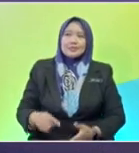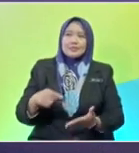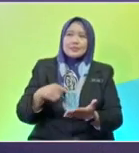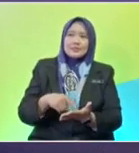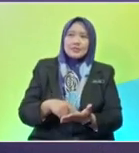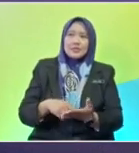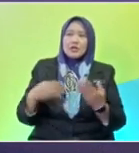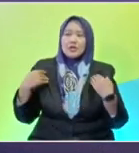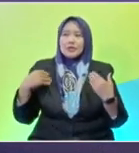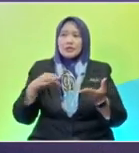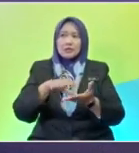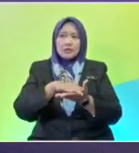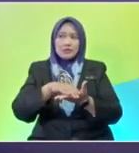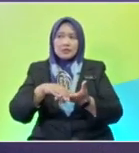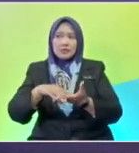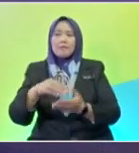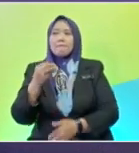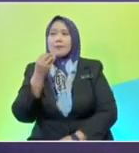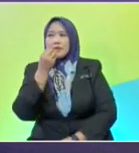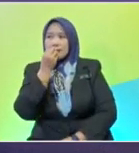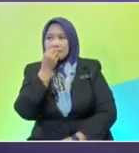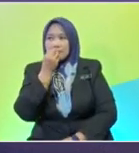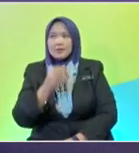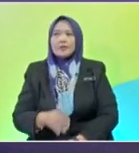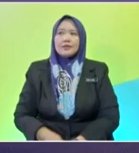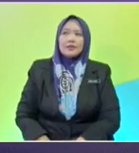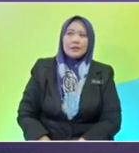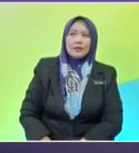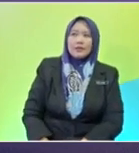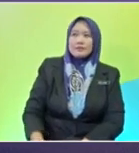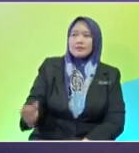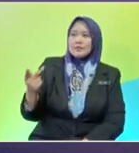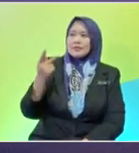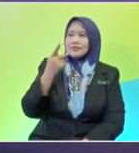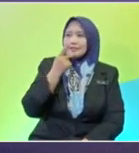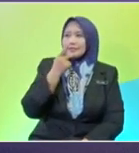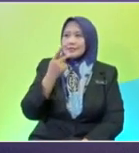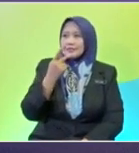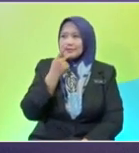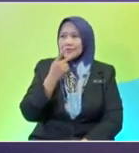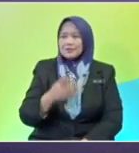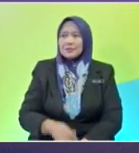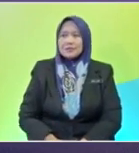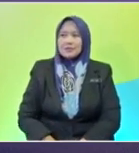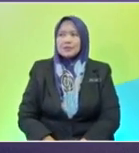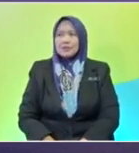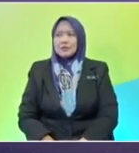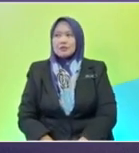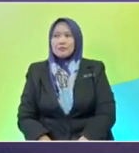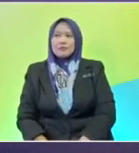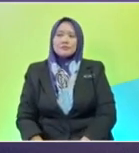yang menunjukkan makanan berkhasiat Oke makanan berhasiat ialah sajian